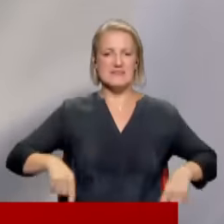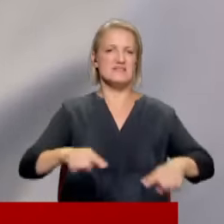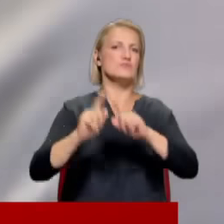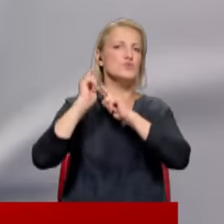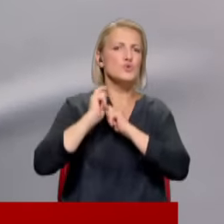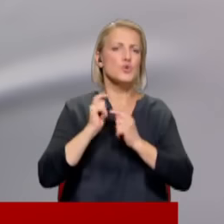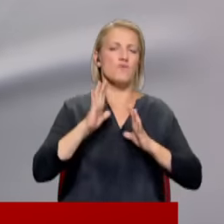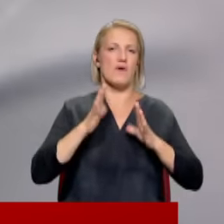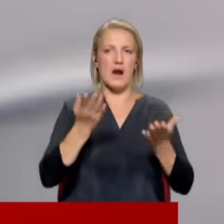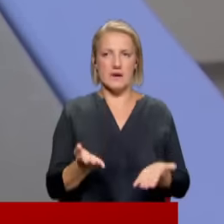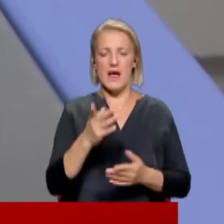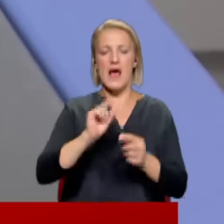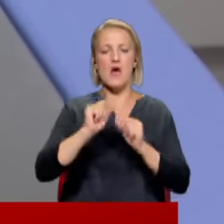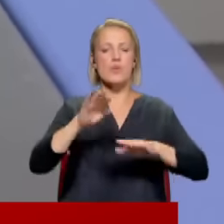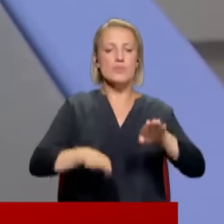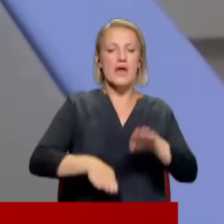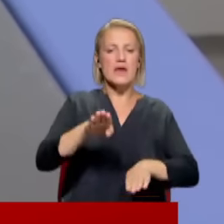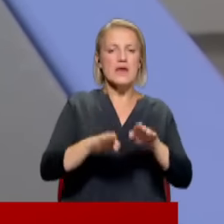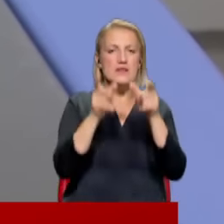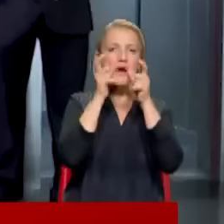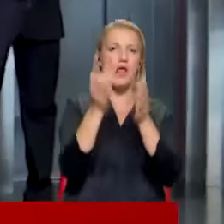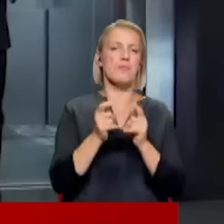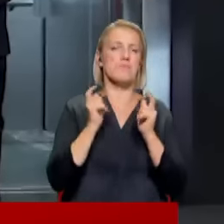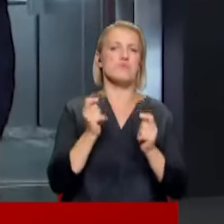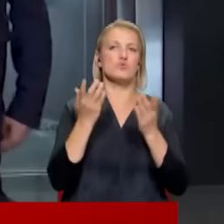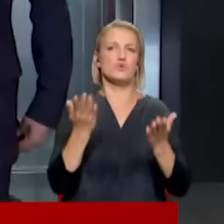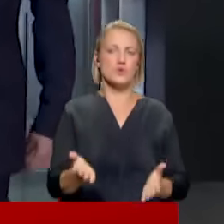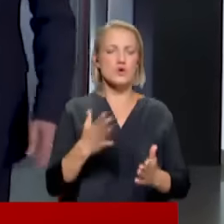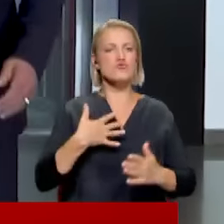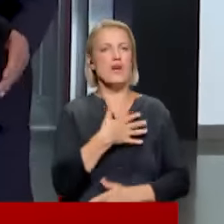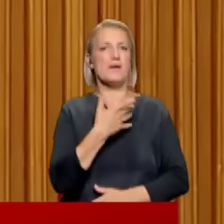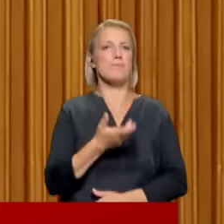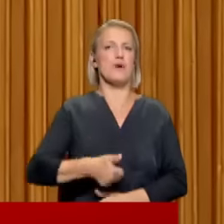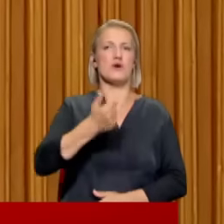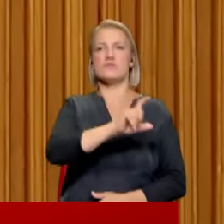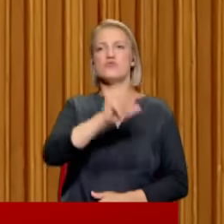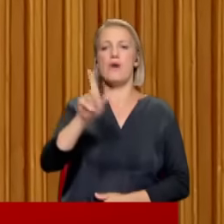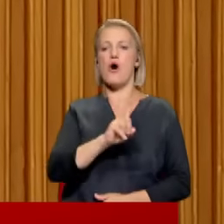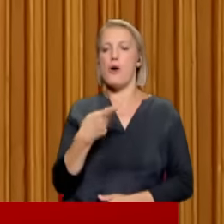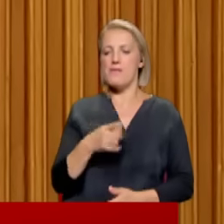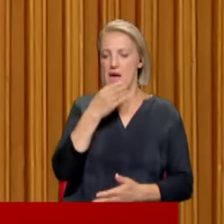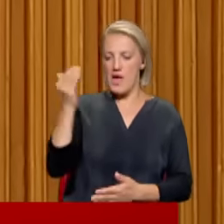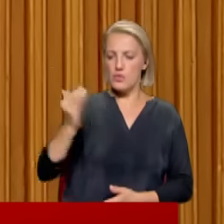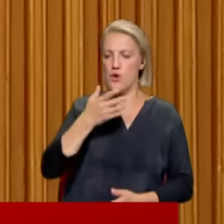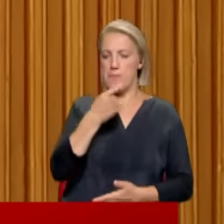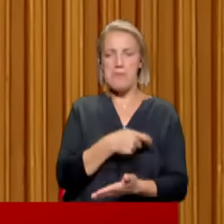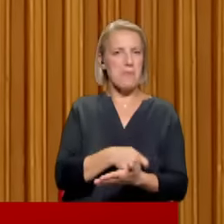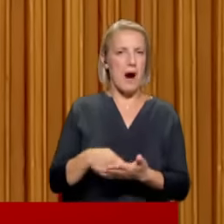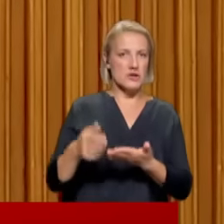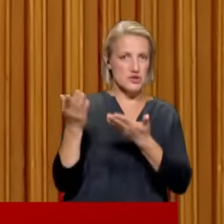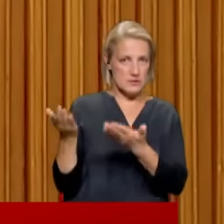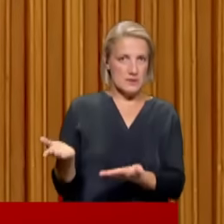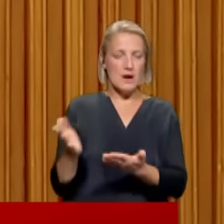sırtımızda küfe var ekonomik dengeleri gözetmek zorundayız sözlerine CHP liderinin yanıtı 10.000 liralık en düşük emekli